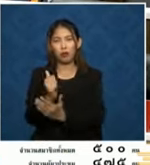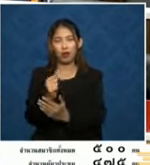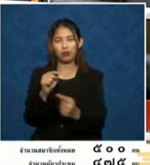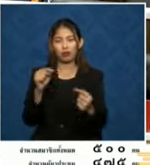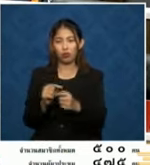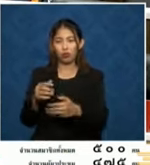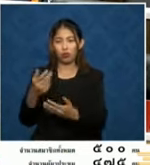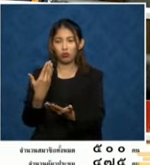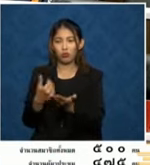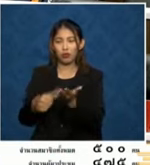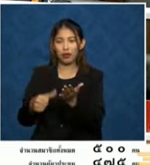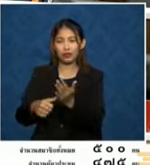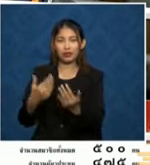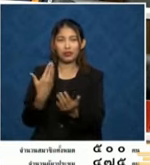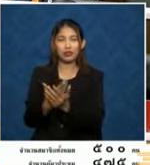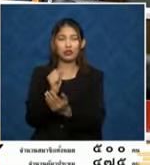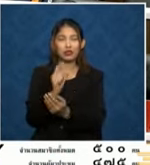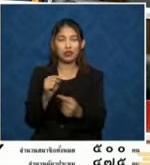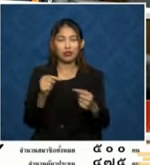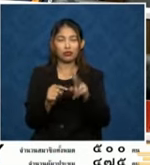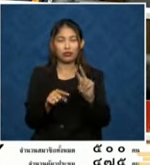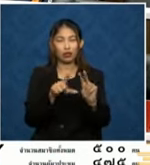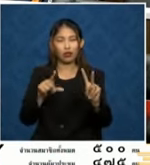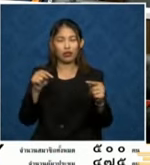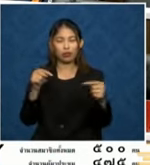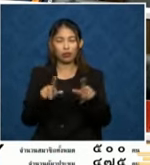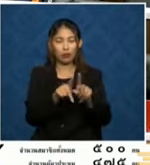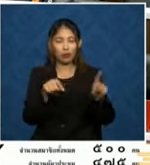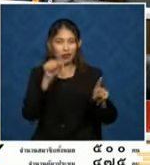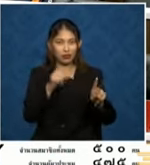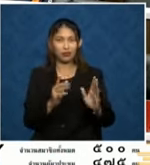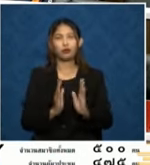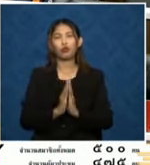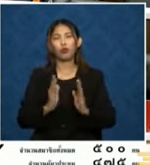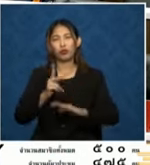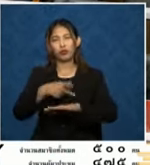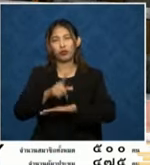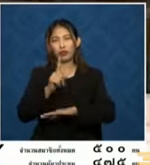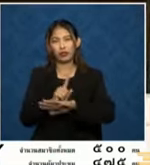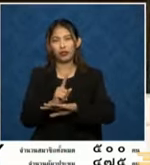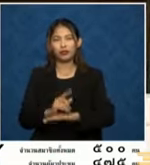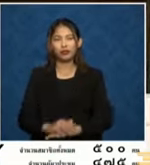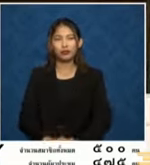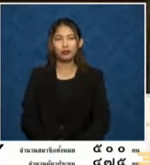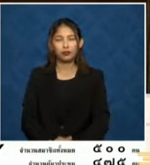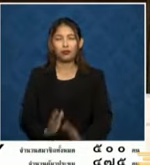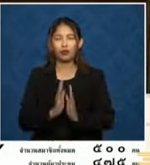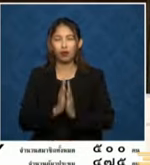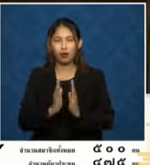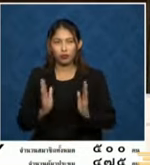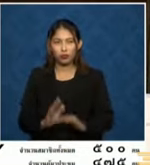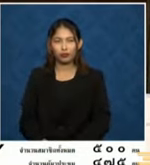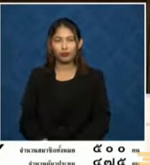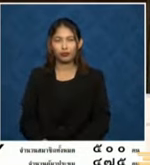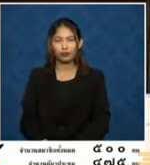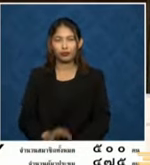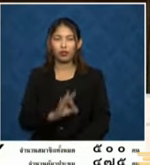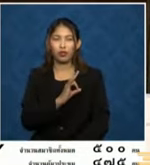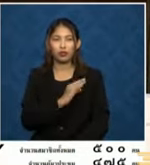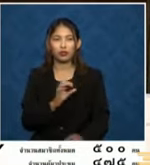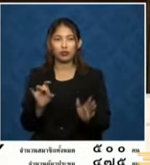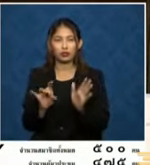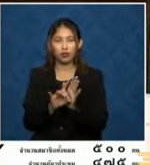ประชาชน2ล้านบาทให้กับการทำงานของคณะกรรมการดังกล่าวขอบคุณมากครับท่านประธาน ครับขอบคุณครับสมาชิกท่านสุดท้ายก่อน